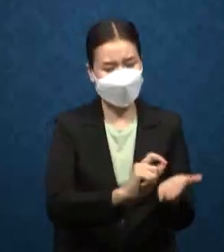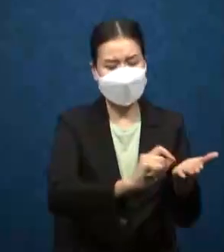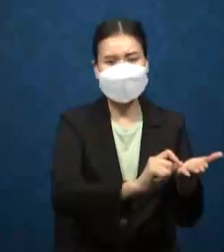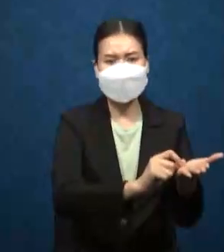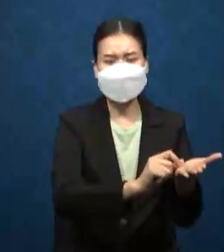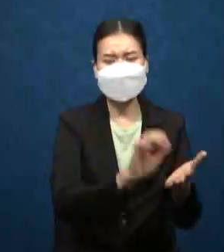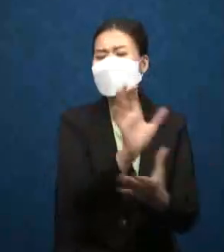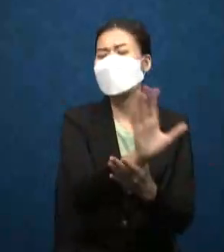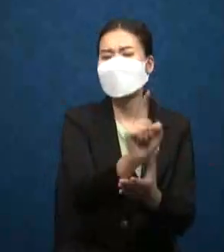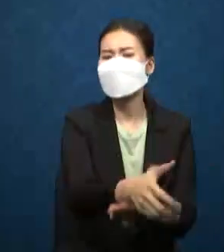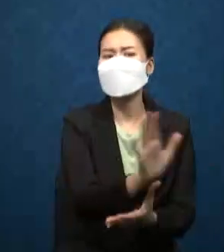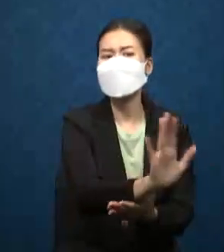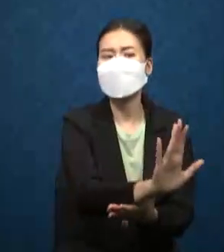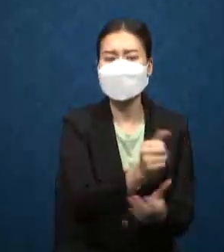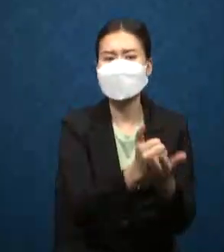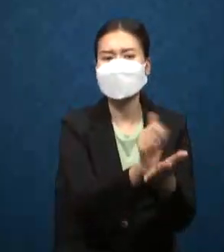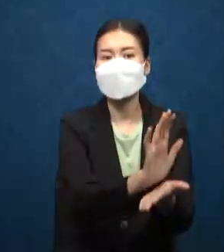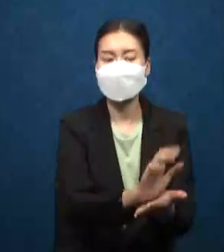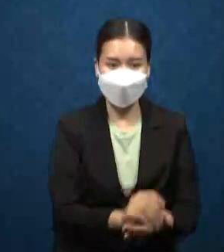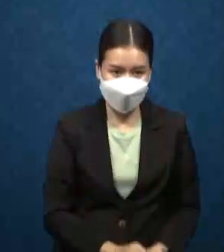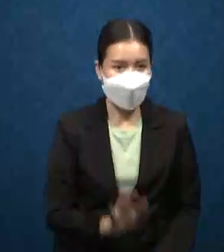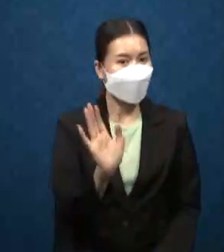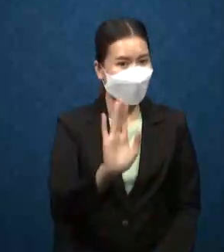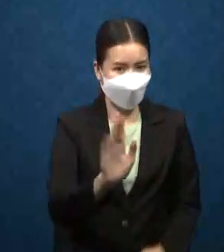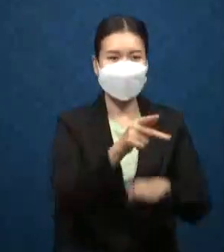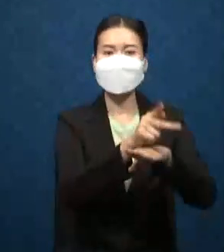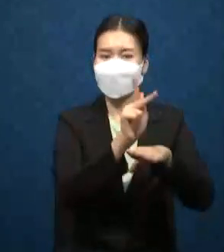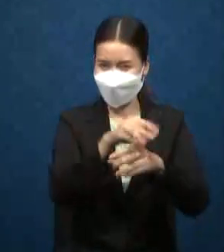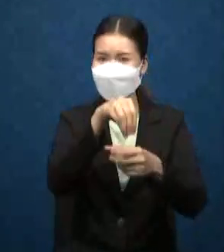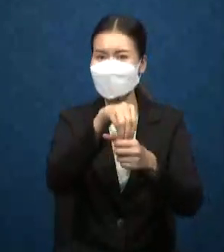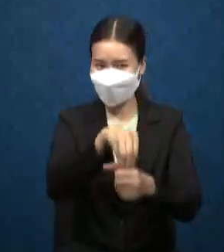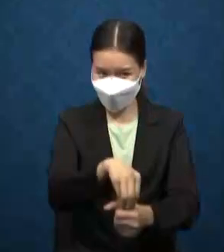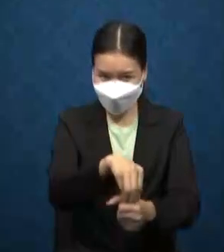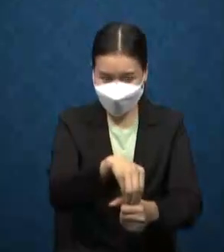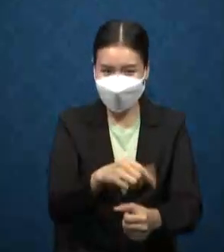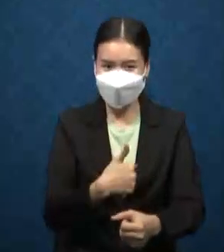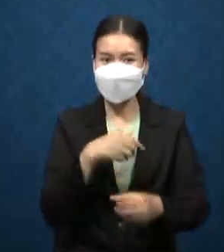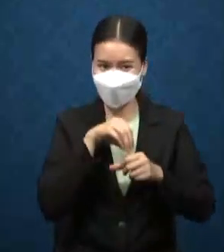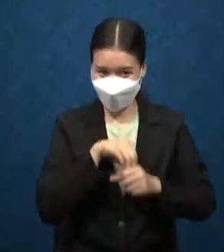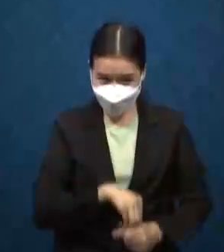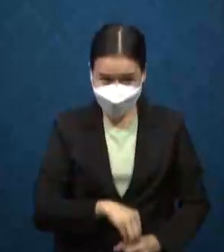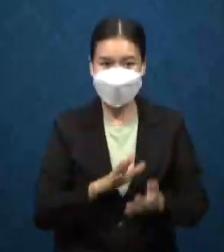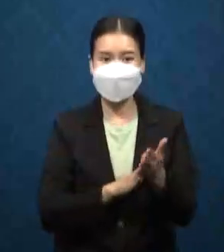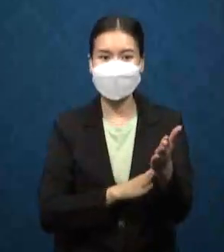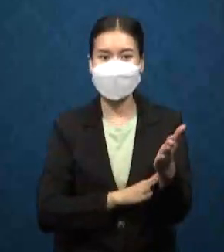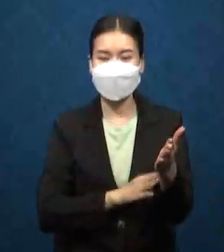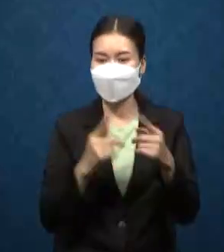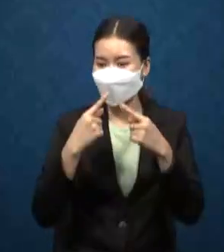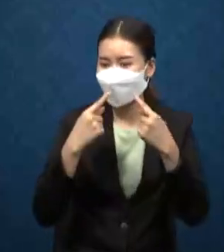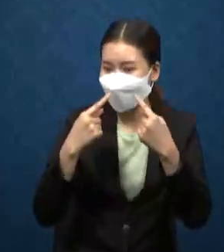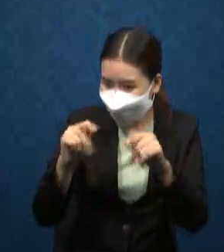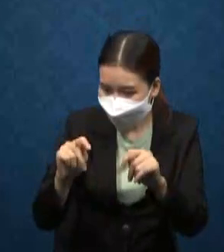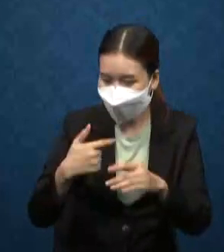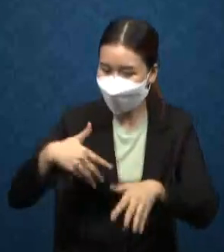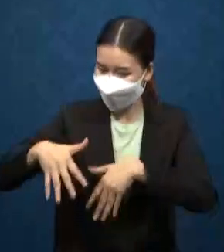บังคับใครไม่ได้หรอกท่านประธานท่านประธานอยู่สภามานานพี่ท่านประธานกรรมการมานานเนี่ยเราจะตอบสภา